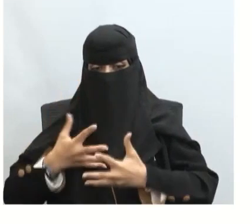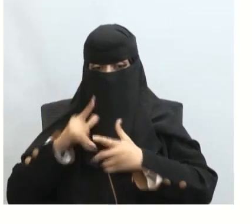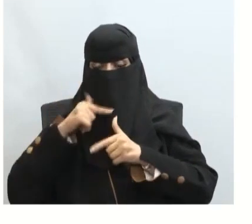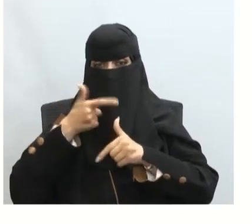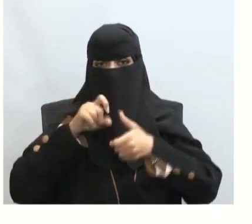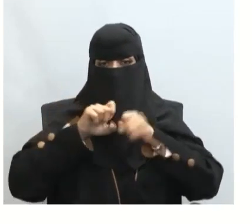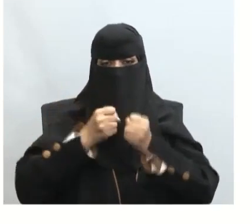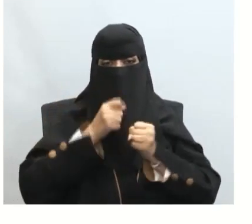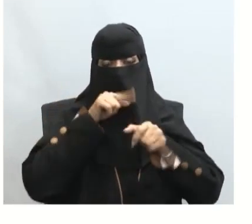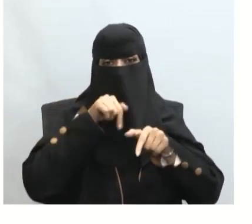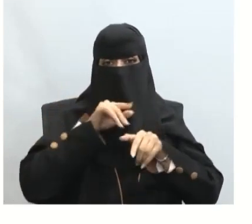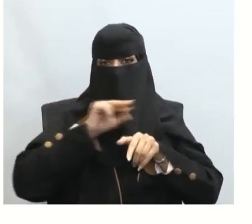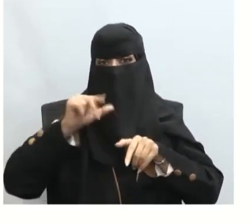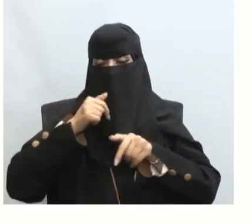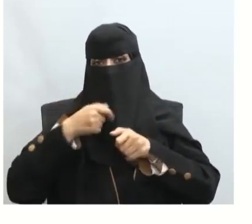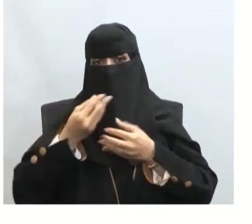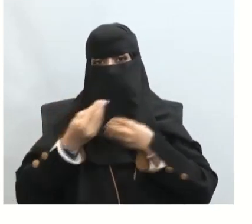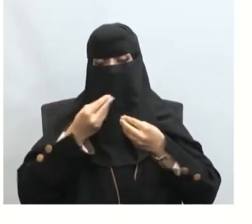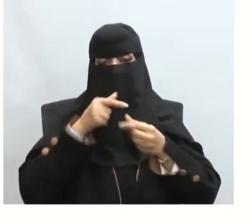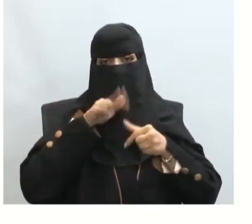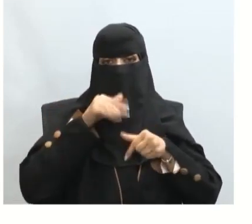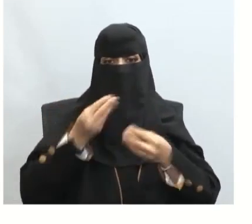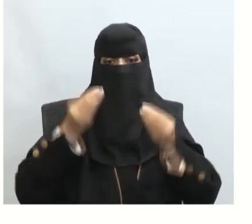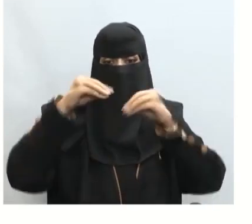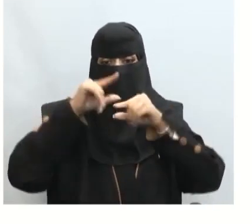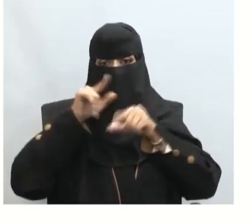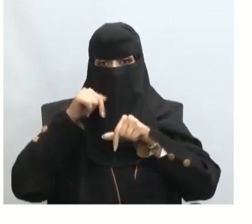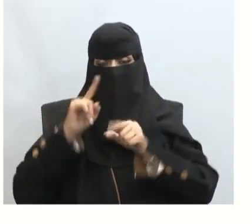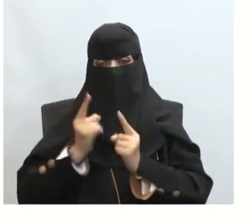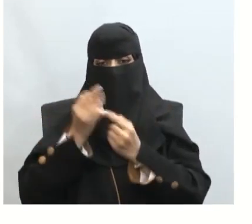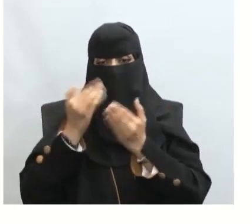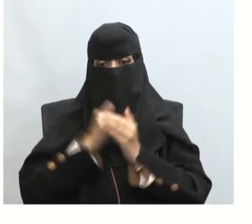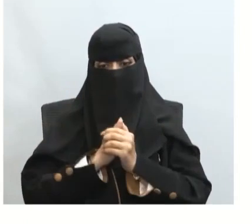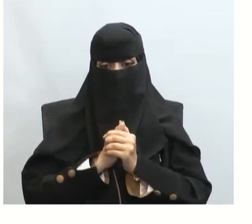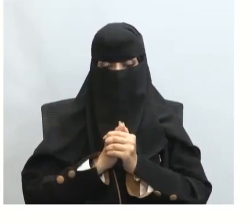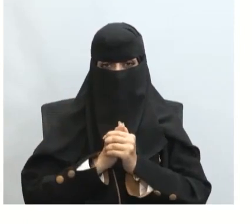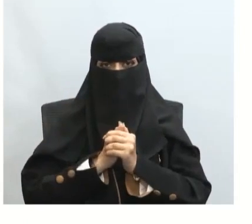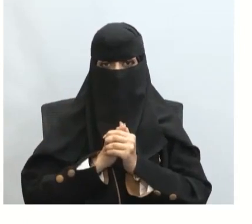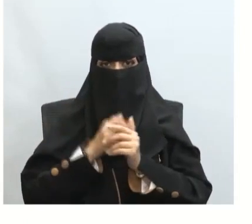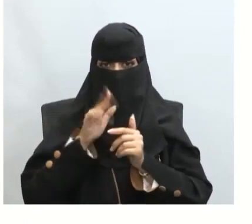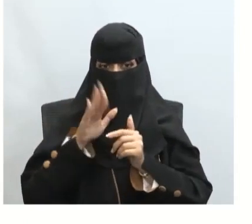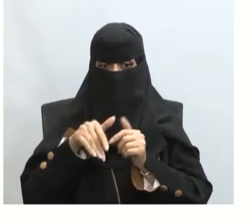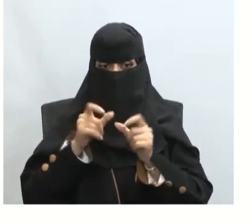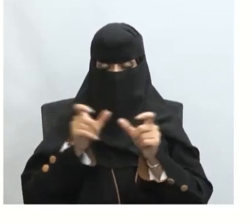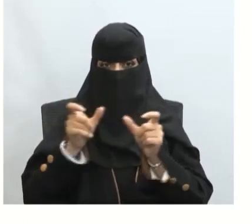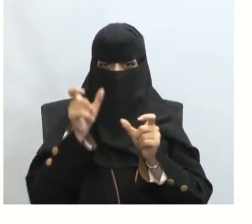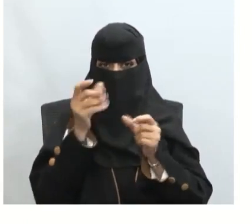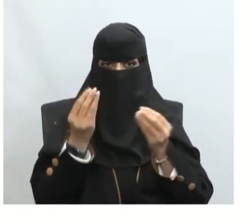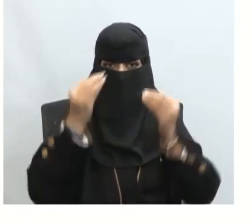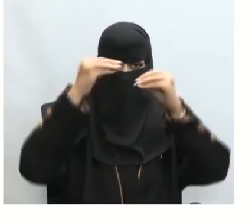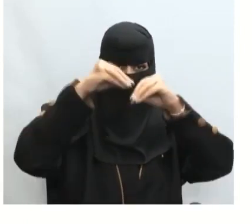فتتكسر فيه الروابط كما في التفاعلات الاضافه العاديه اذا اضافه اذا هناك مجال